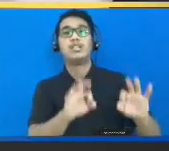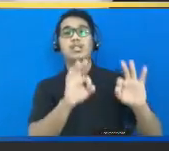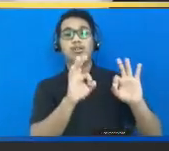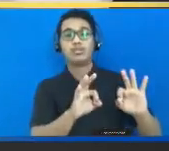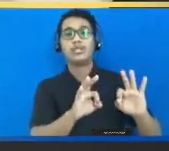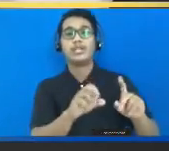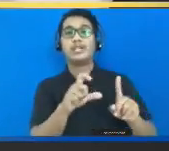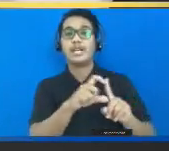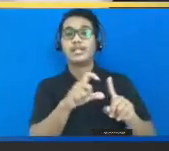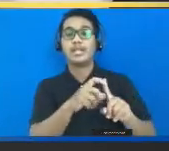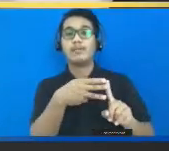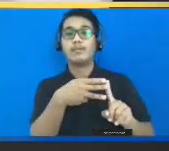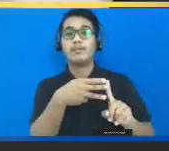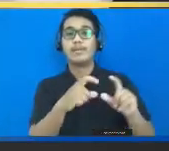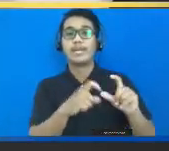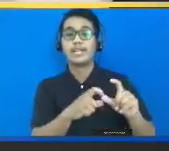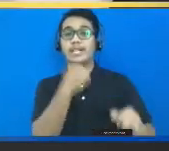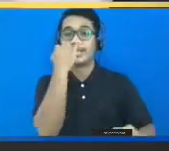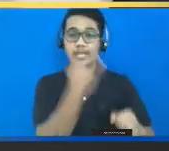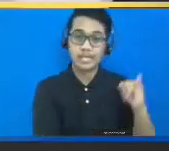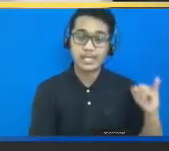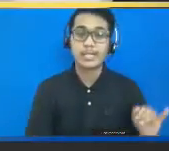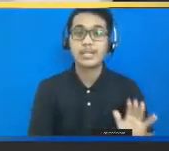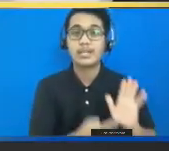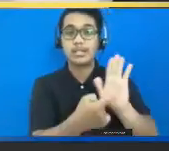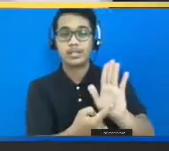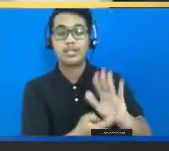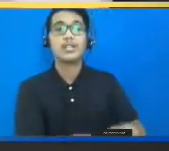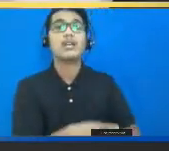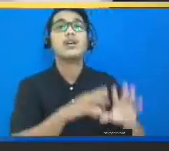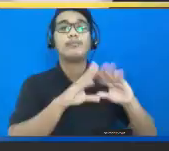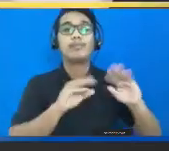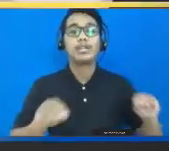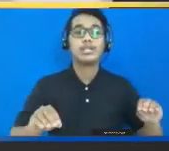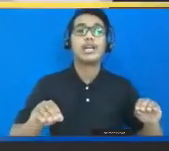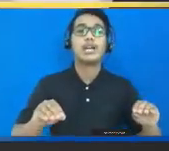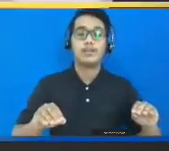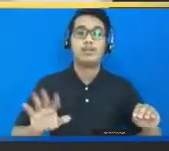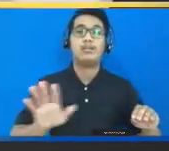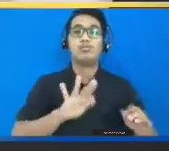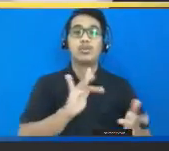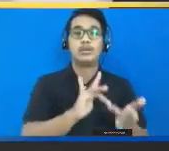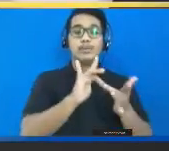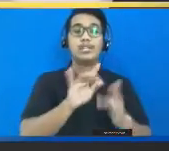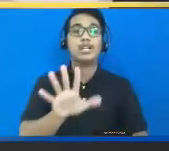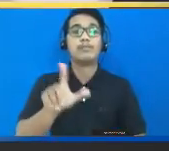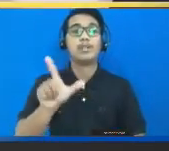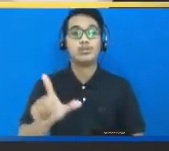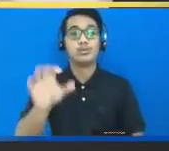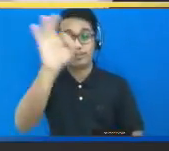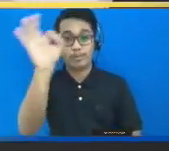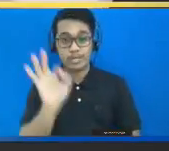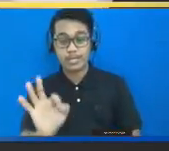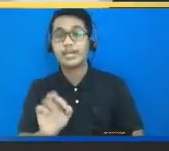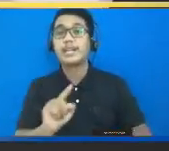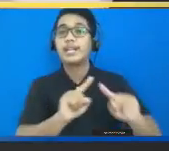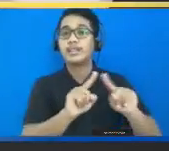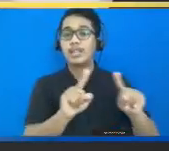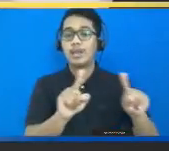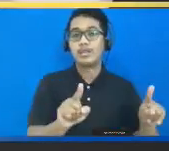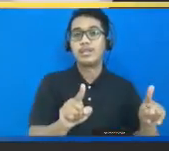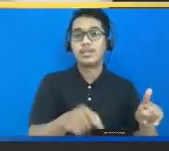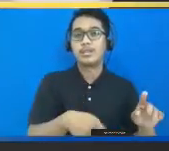BPS menunjukkan yang terakhir pekerja informal itu 57 persen lebih ke